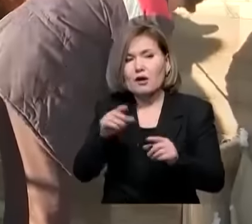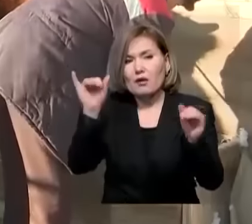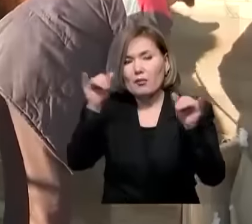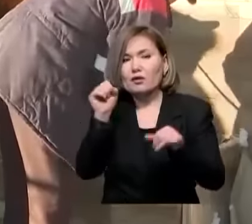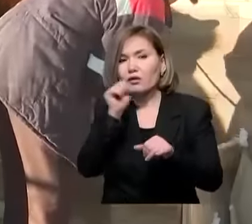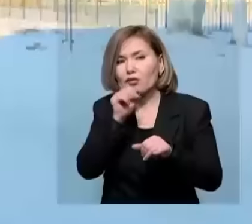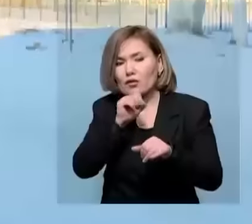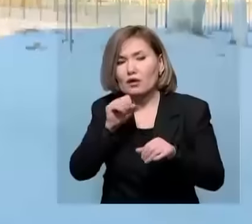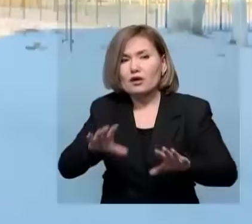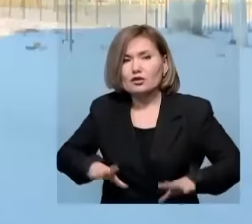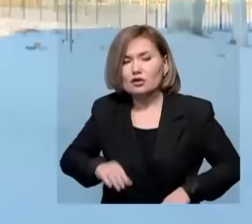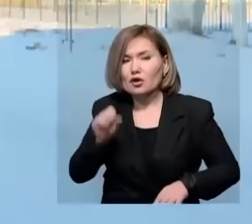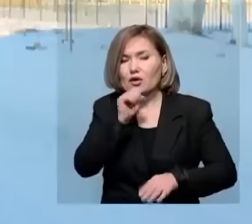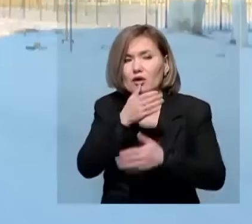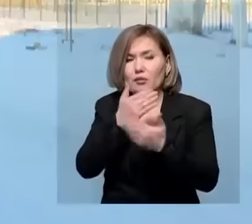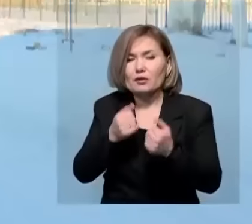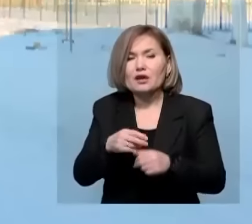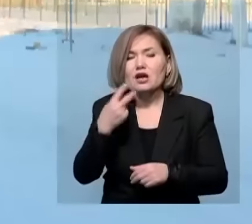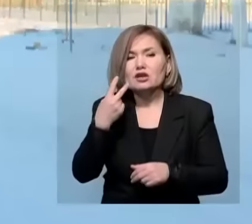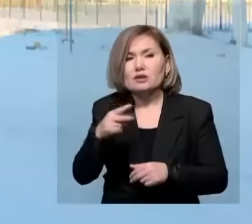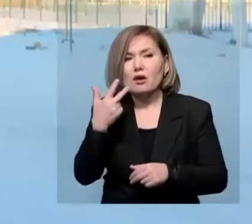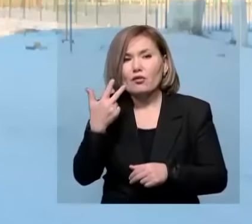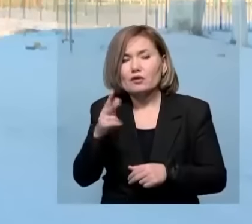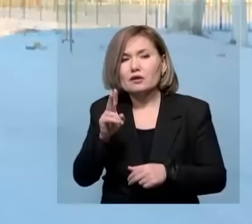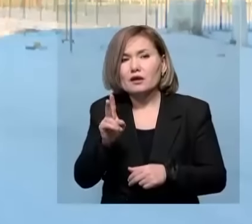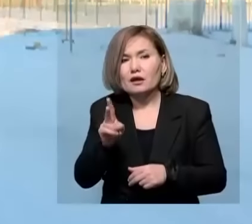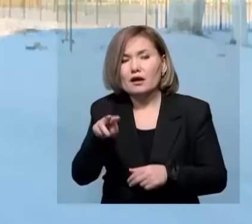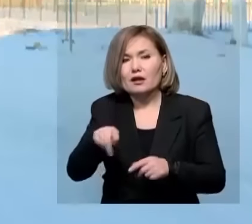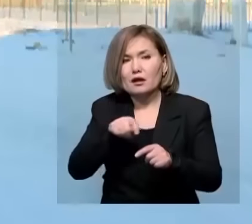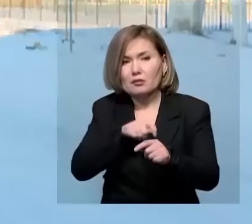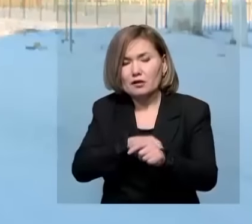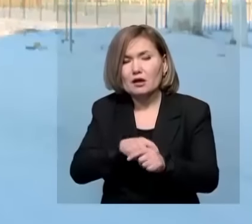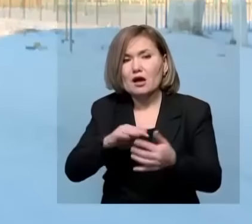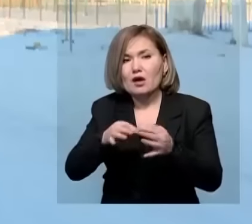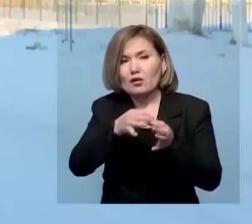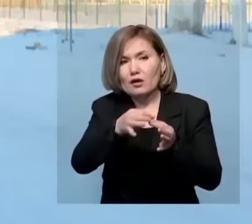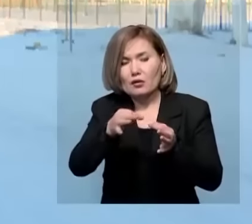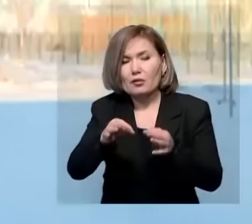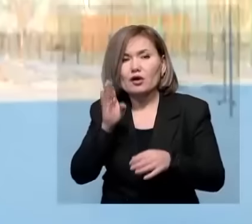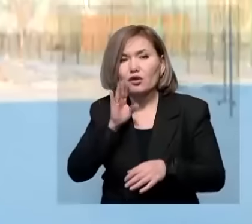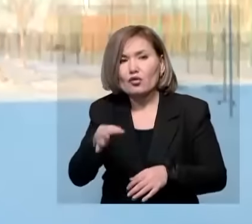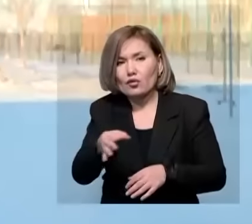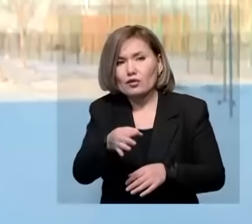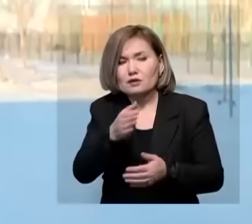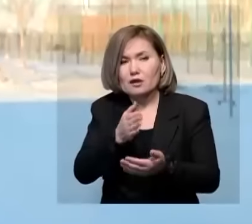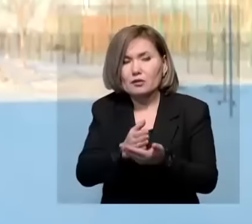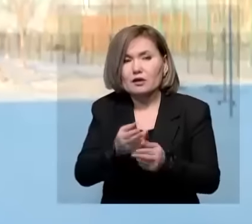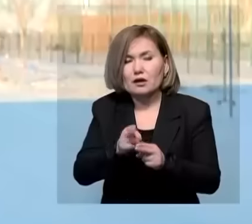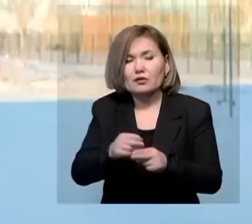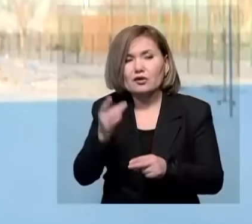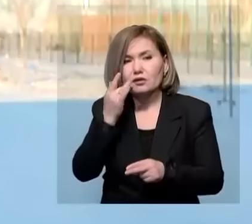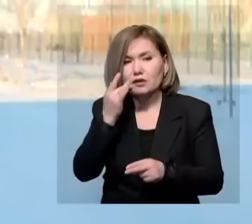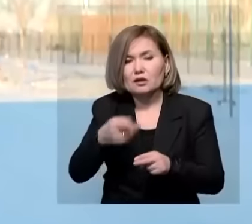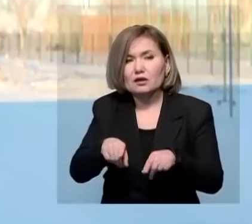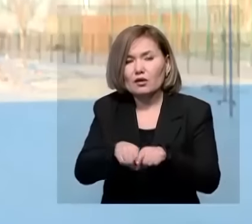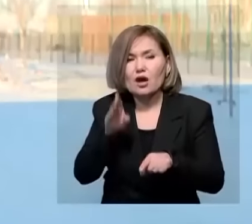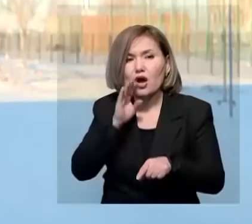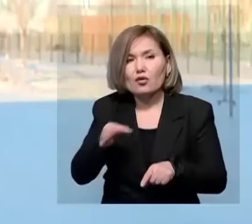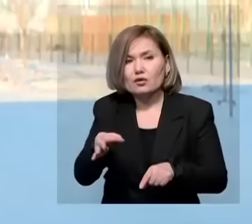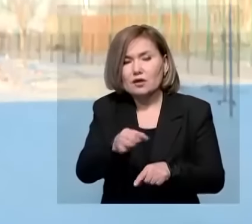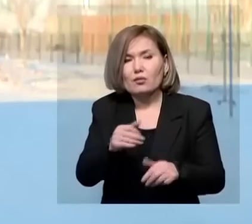жол берілмепті. 20-30 шақырым жерде Жезді Талап өзендері орналасқан. Жылдың 4 мезгілінде де осы